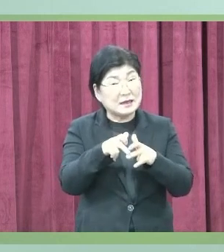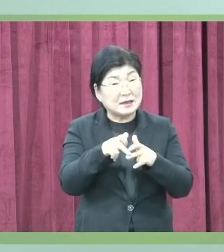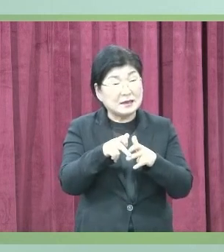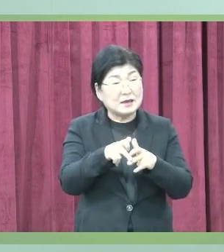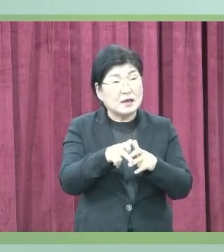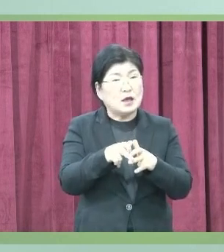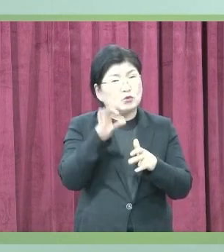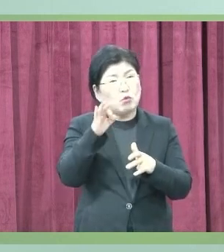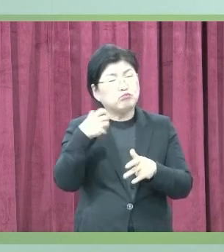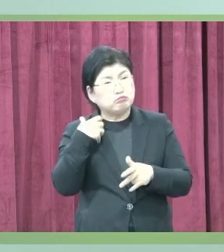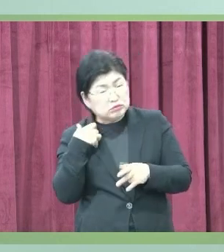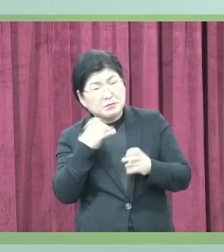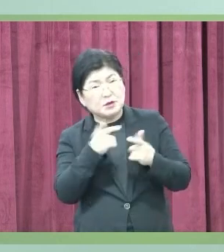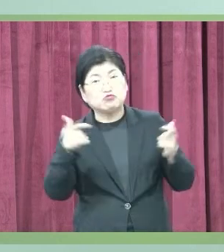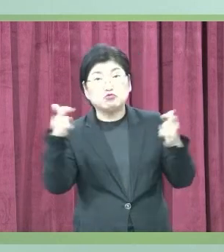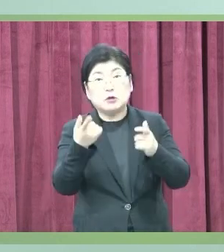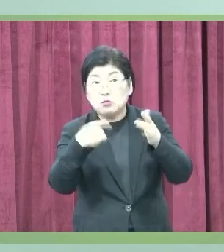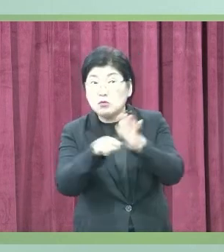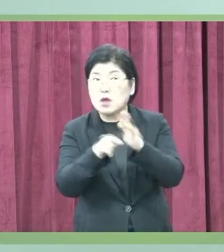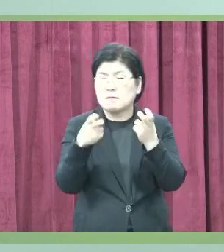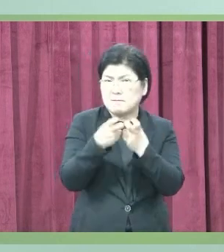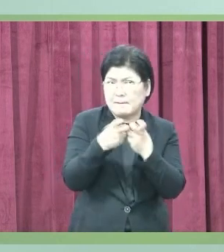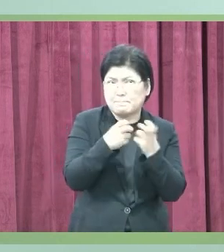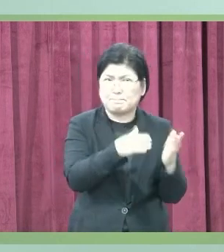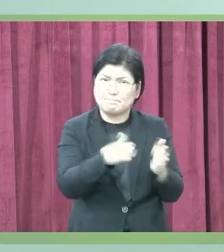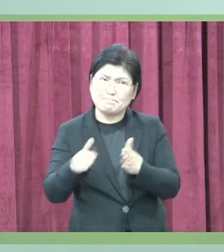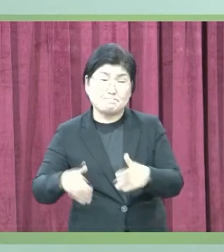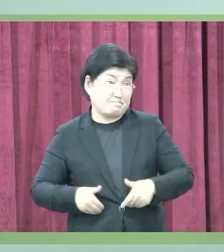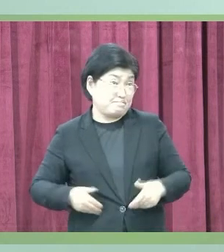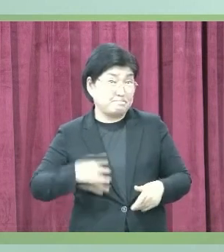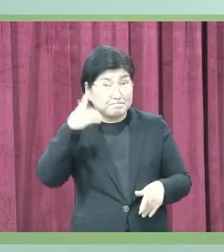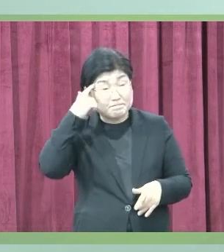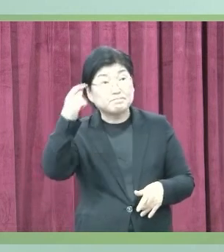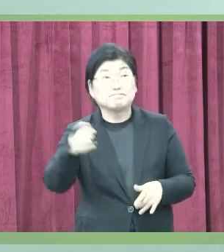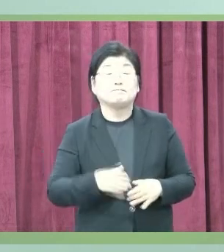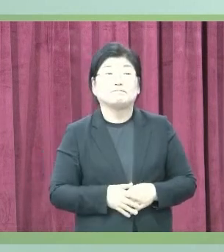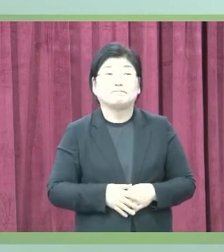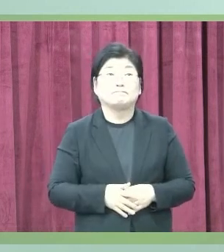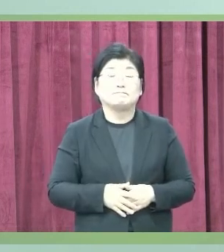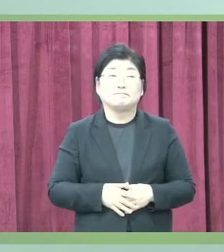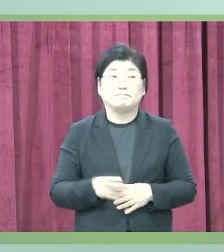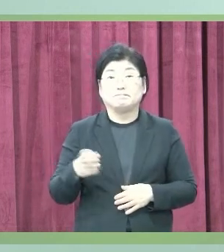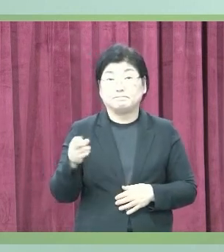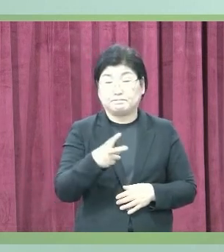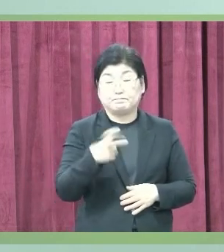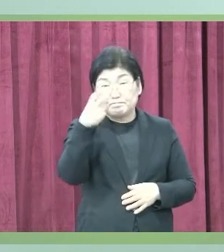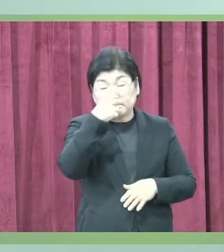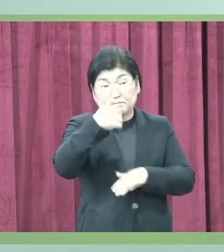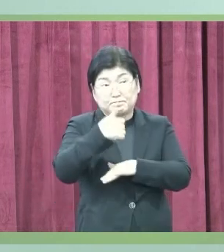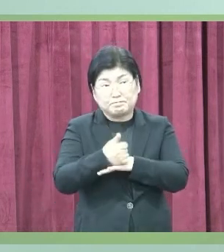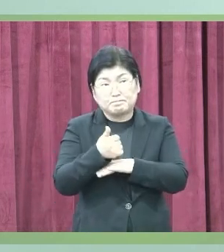이러한 비용 부담을 경감할 수 있는 방안을 마련하는 것이 필요하지 않나라는 생각을 해봅니다. 그리고 검진